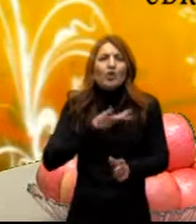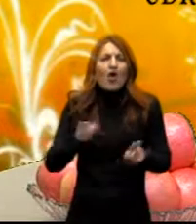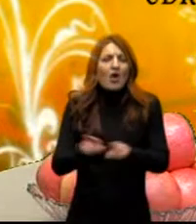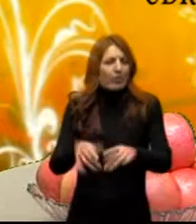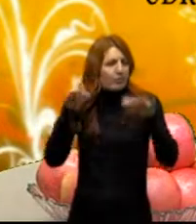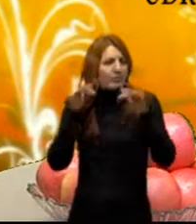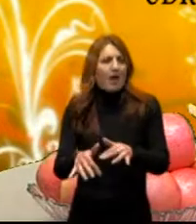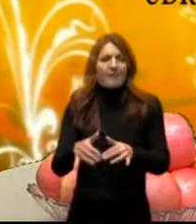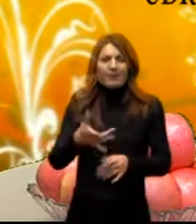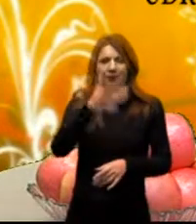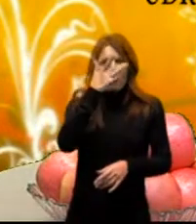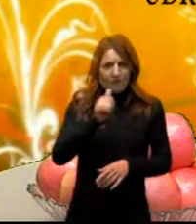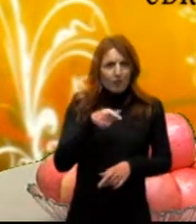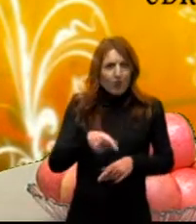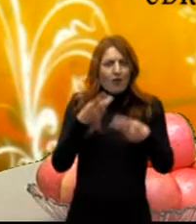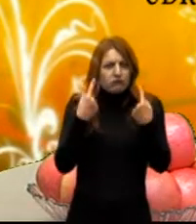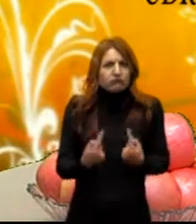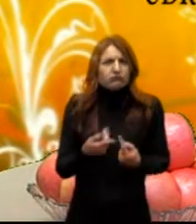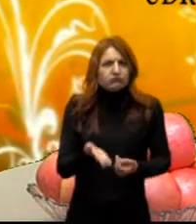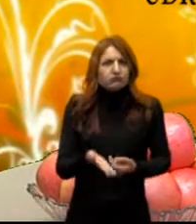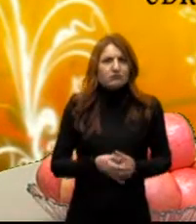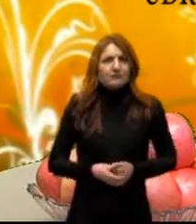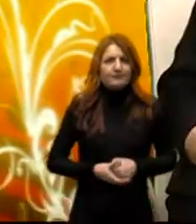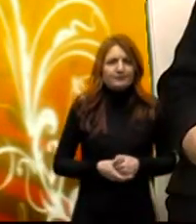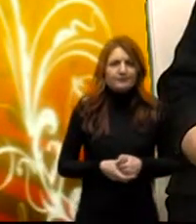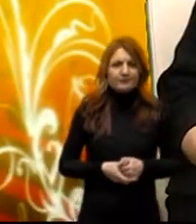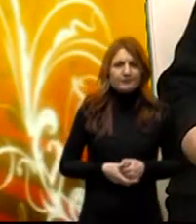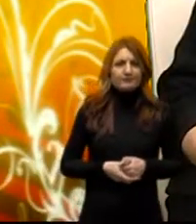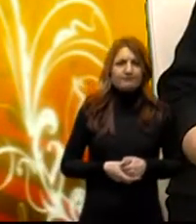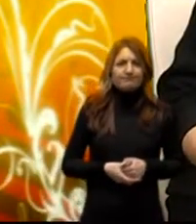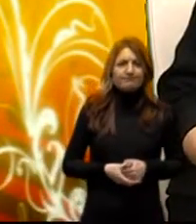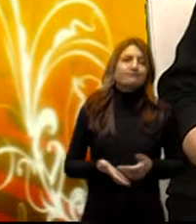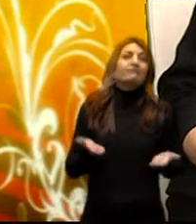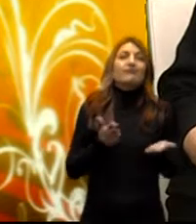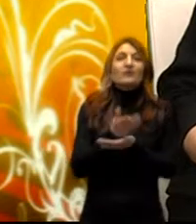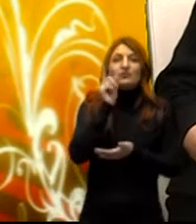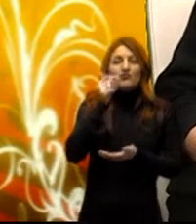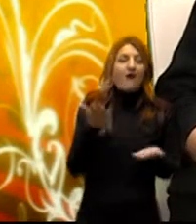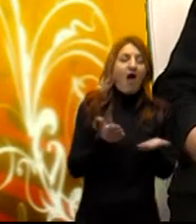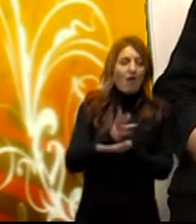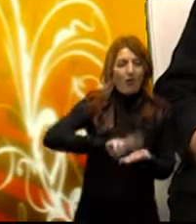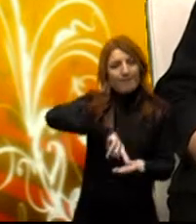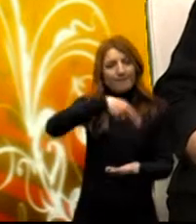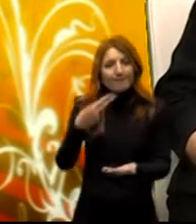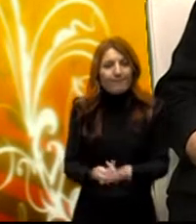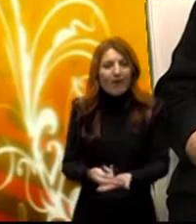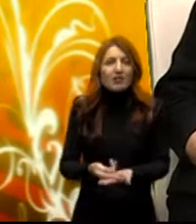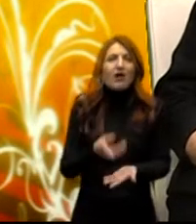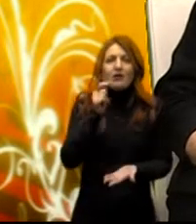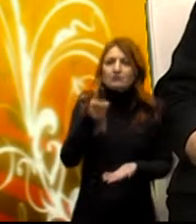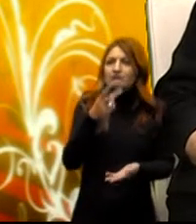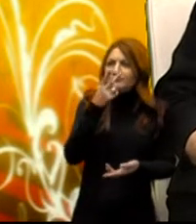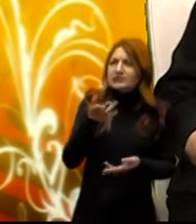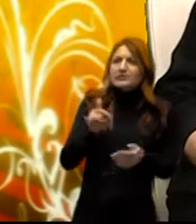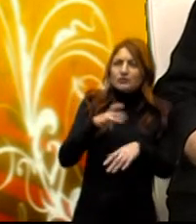glavobolja. Je li moguće da nas tako nešto zgromi? Pa gledajte, kod svakog pada u biti mi liječnici prvo razmišljamo